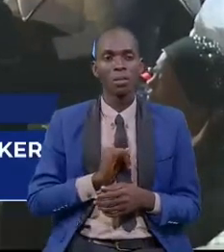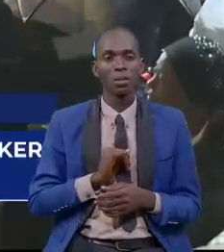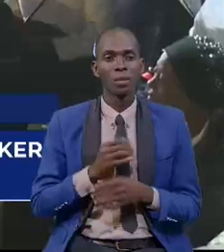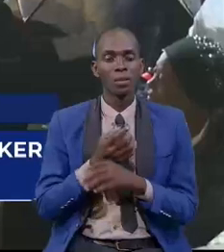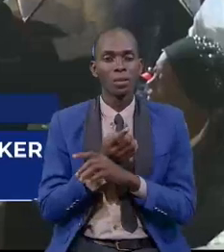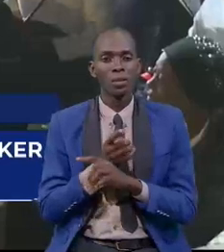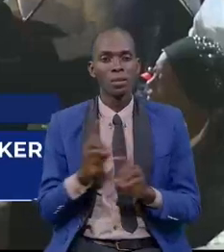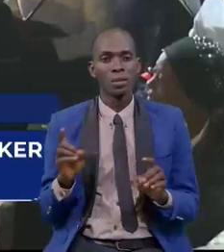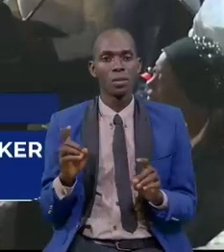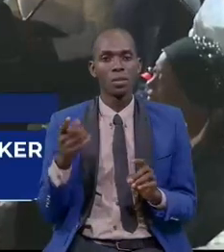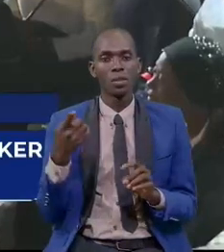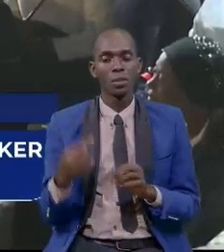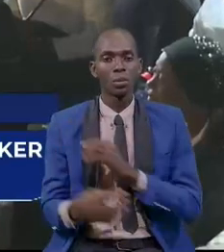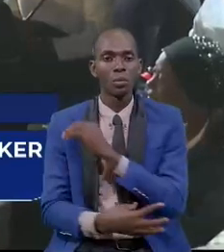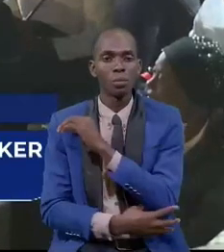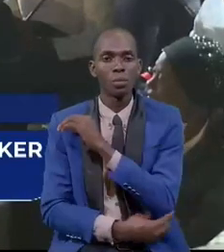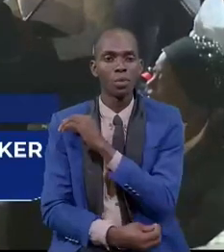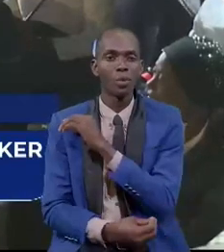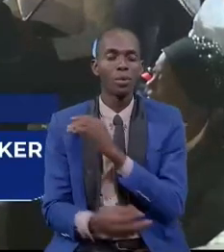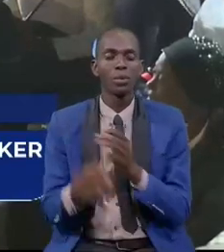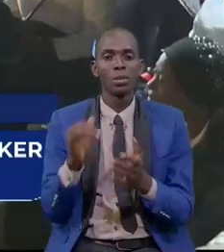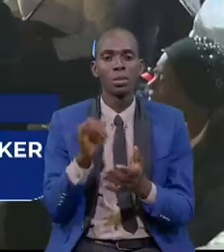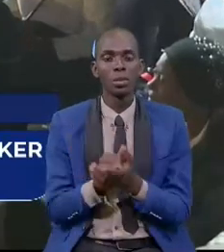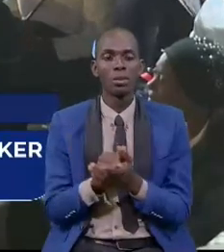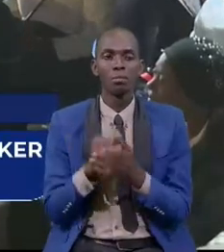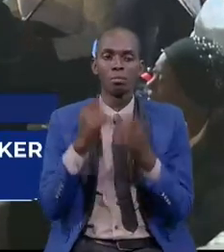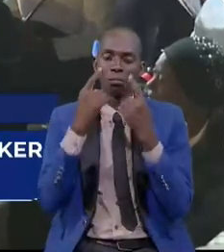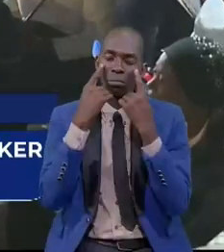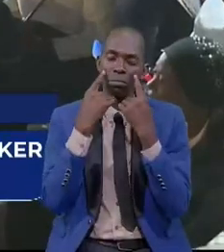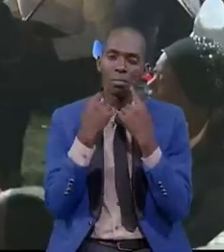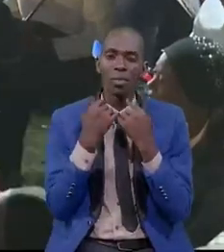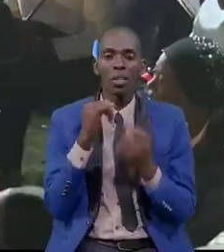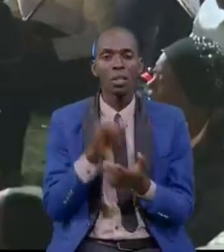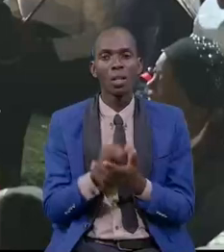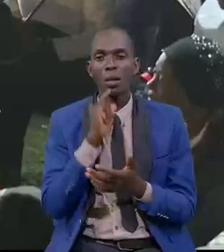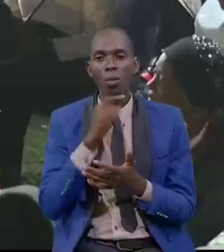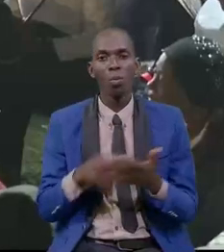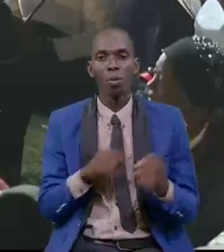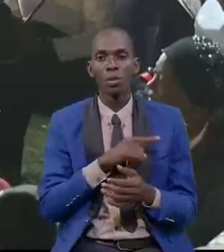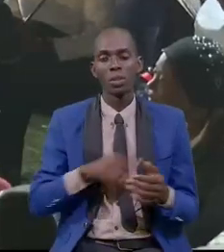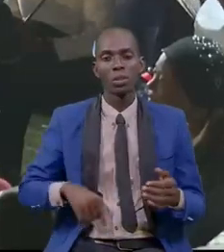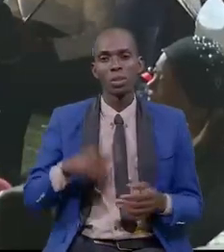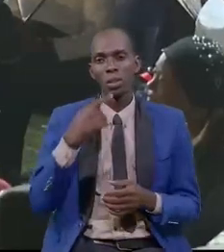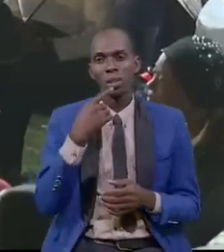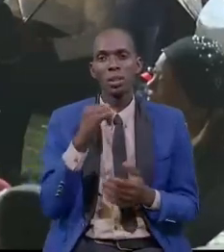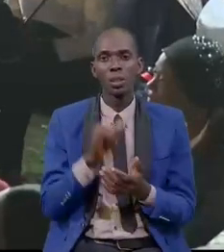sauvais le pauvre qui implorait du secours. C'est ce que Dieu est en train de nous dire. Ça fait partie de la Bible. Hein? Ne